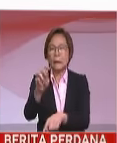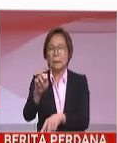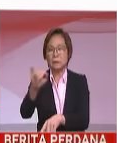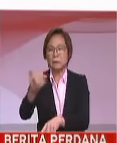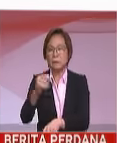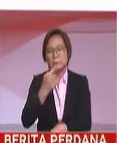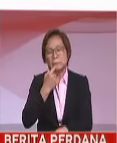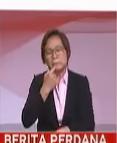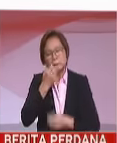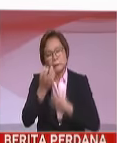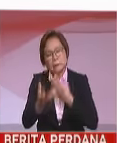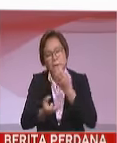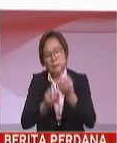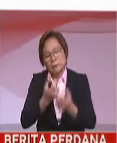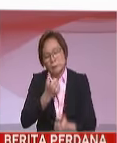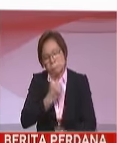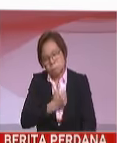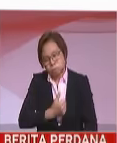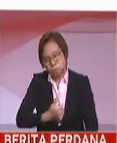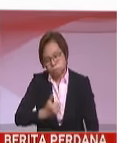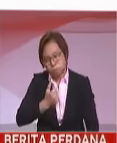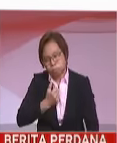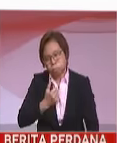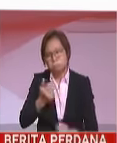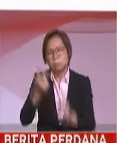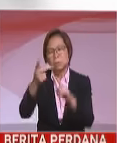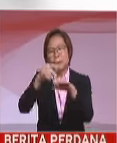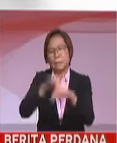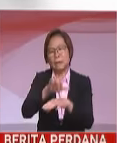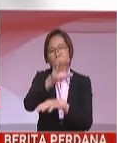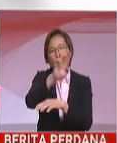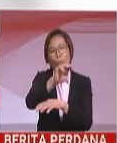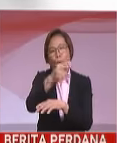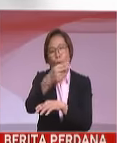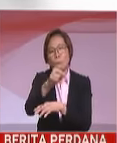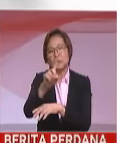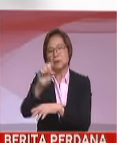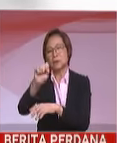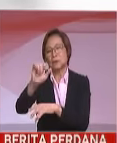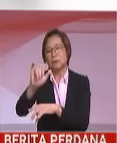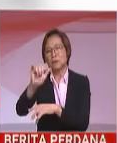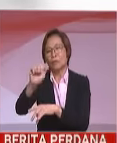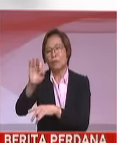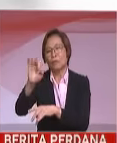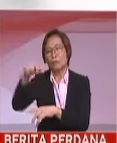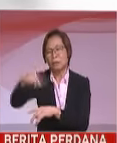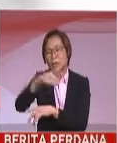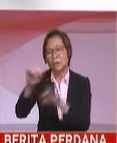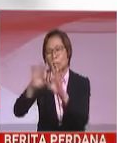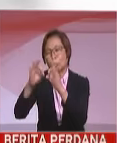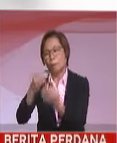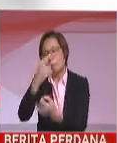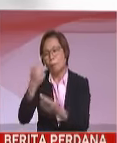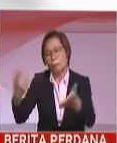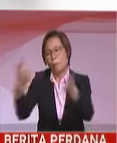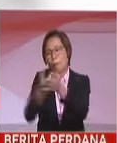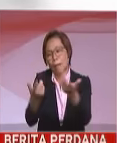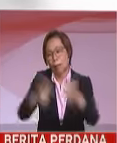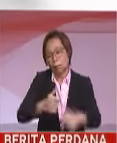turut menzahirkan ucapan takziah kepada Muhammad Syafiq Ahmad dan keluarganya atas kemalangan yang